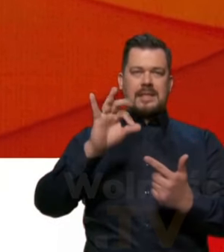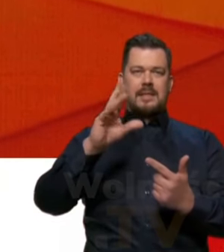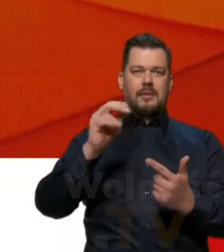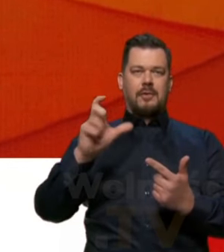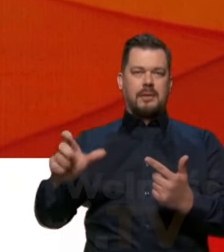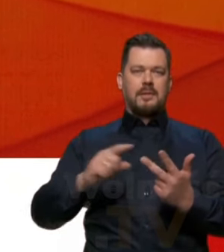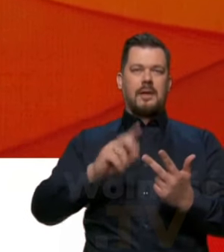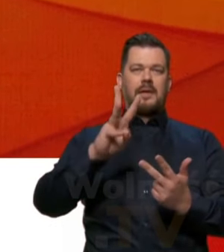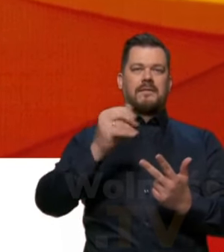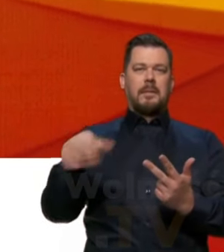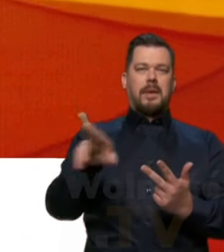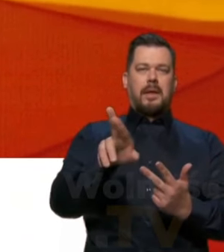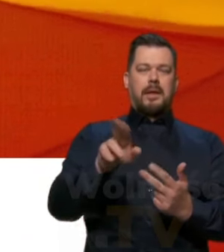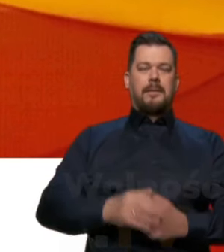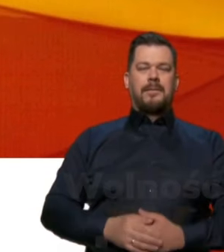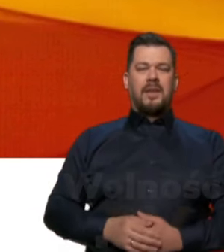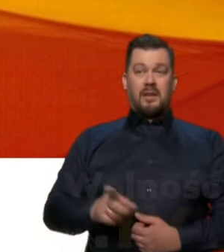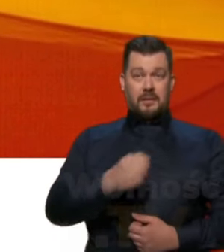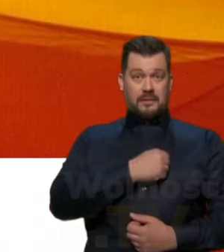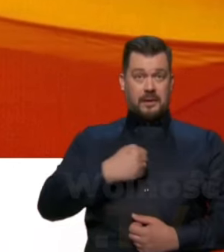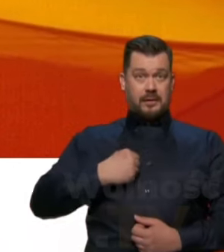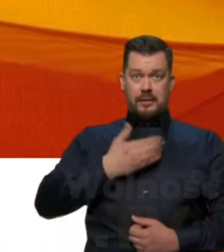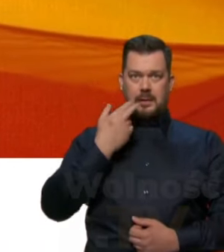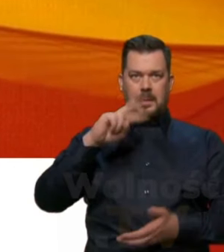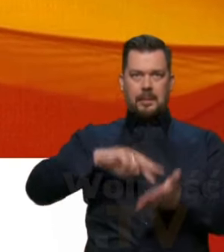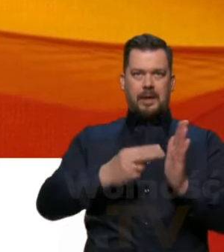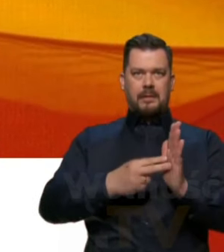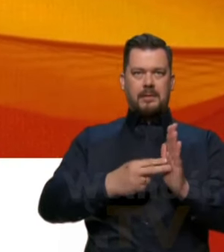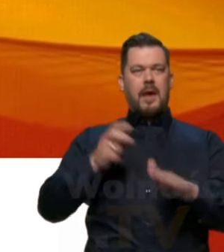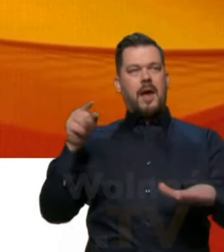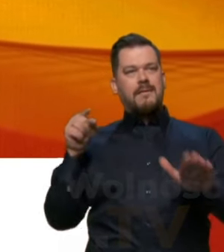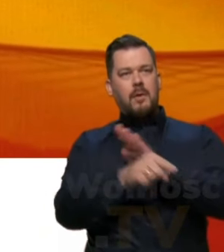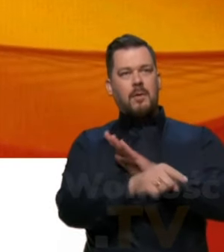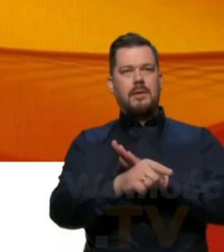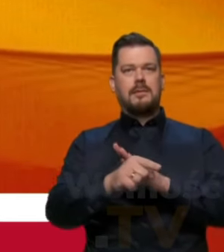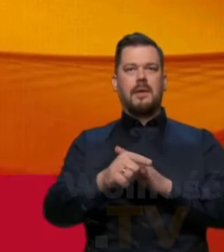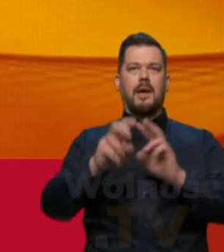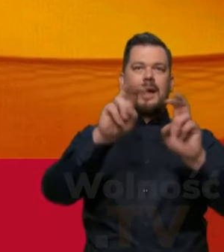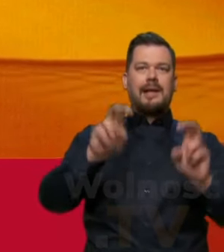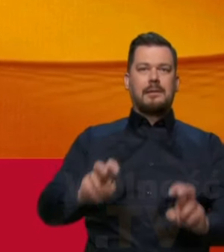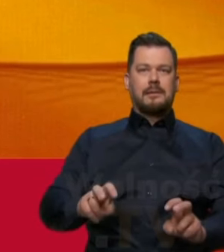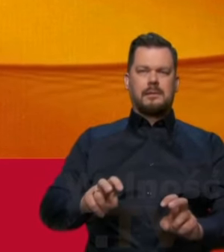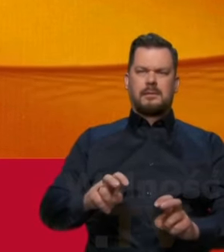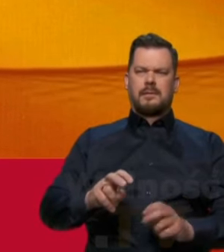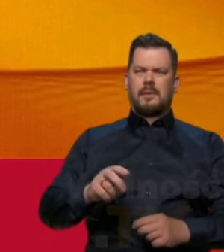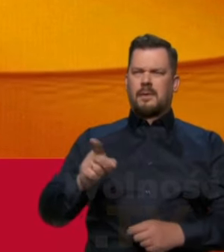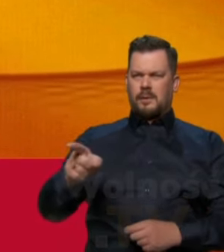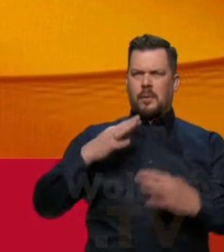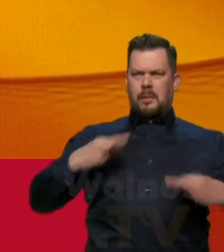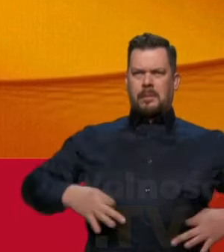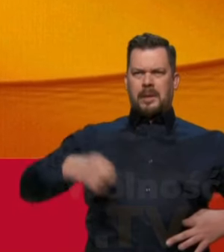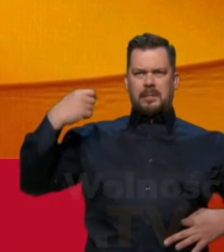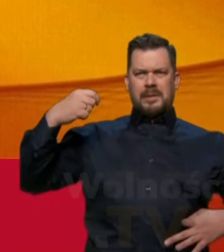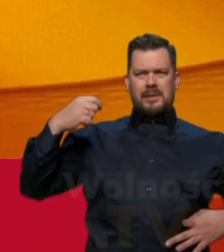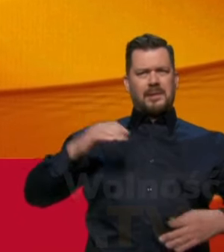pana Mikkego. Nie jest tak, że Warszawa nie ma żadnych planów ewakuacyjnych czy planów zarządzania kryzysowego, bo tak się składa, panie prezydencie, że je panu akceptowałem jako